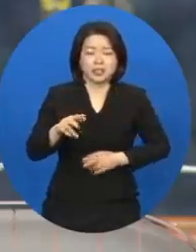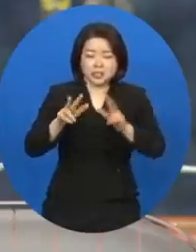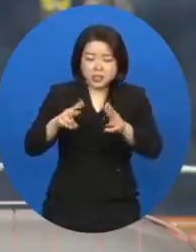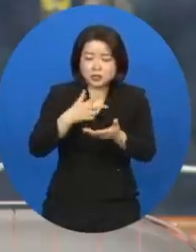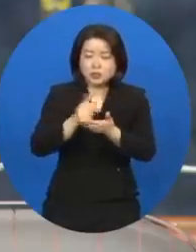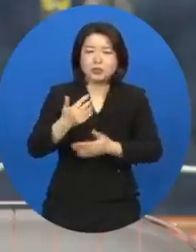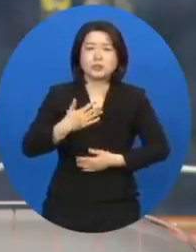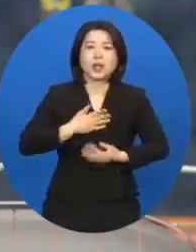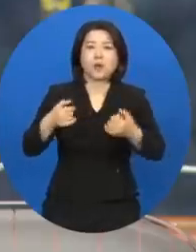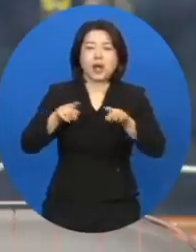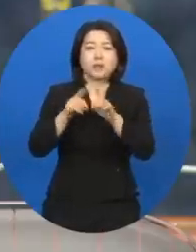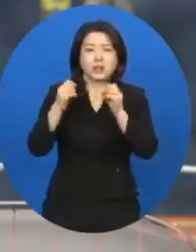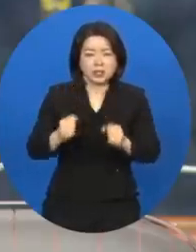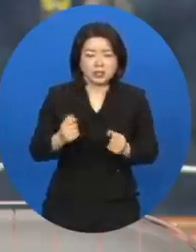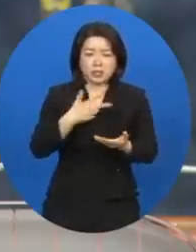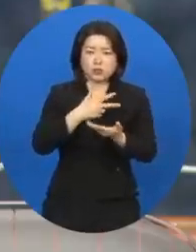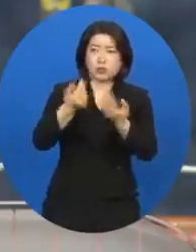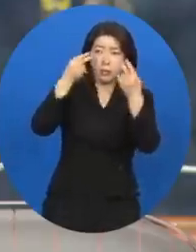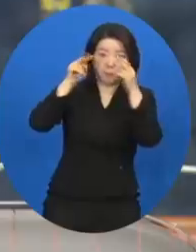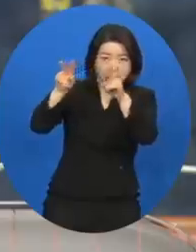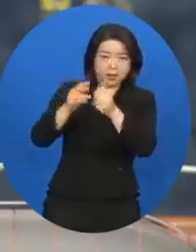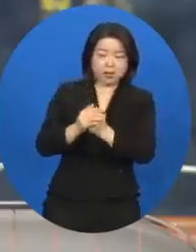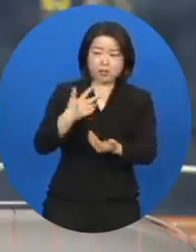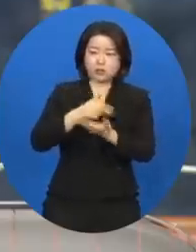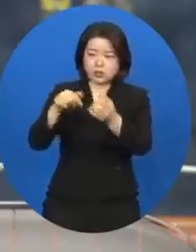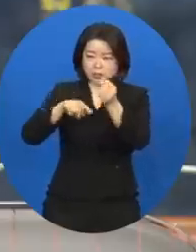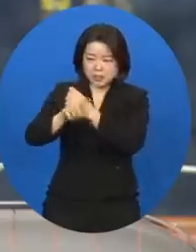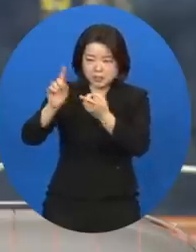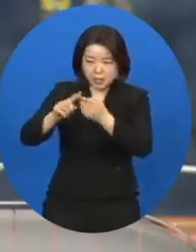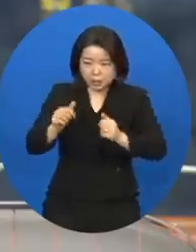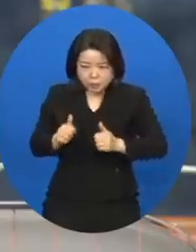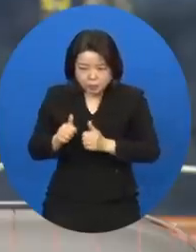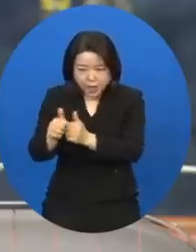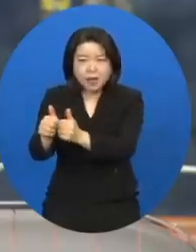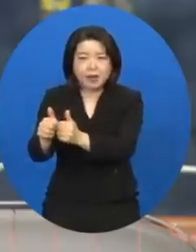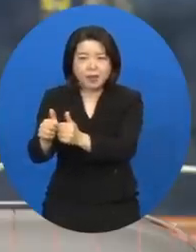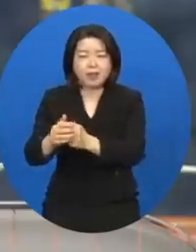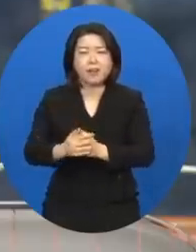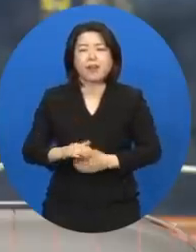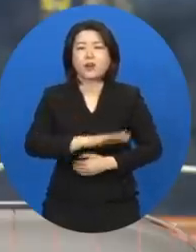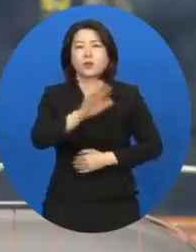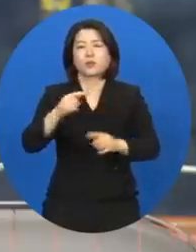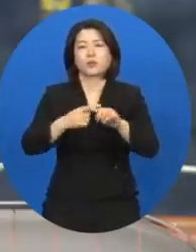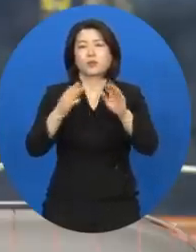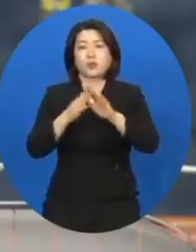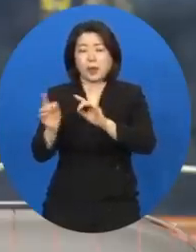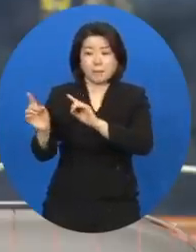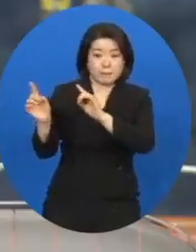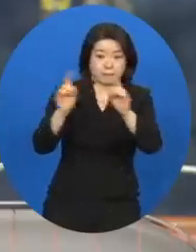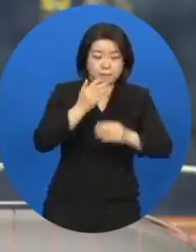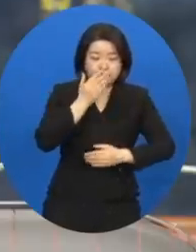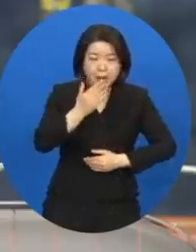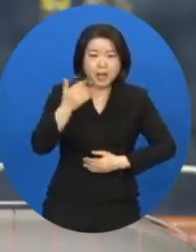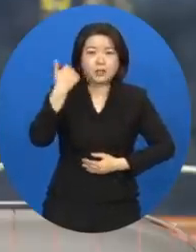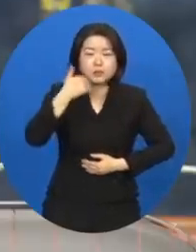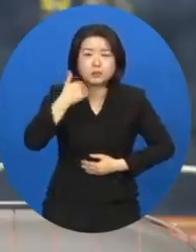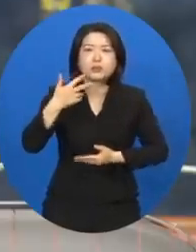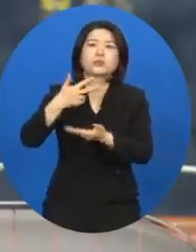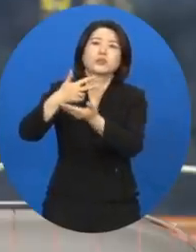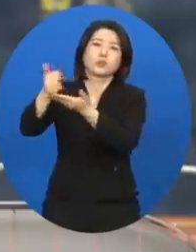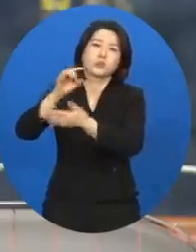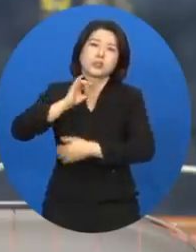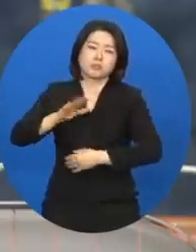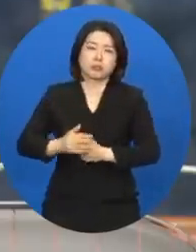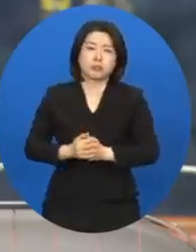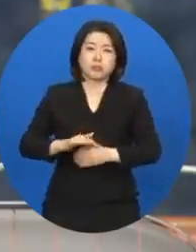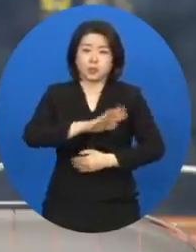바라봅시다. 주님 뜻대로 가야 됩니다. 우리 교회를 살릴 수 있는 분은 주님밖에 없습니다. 우리가